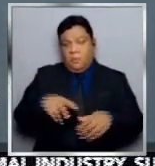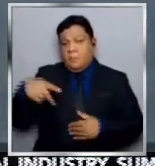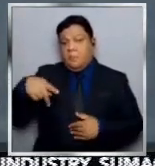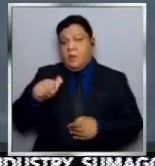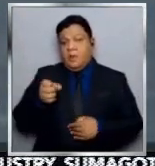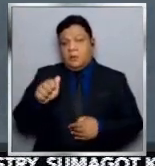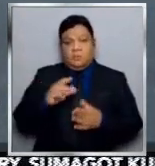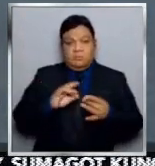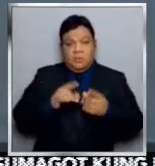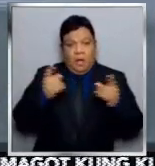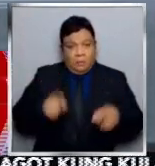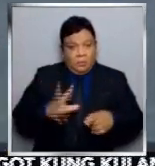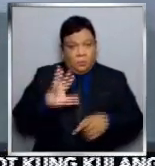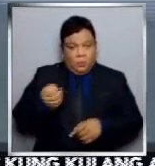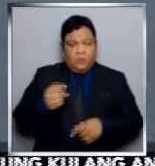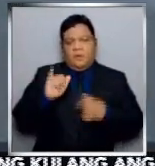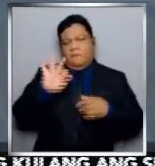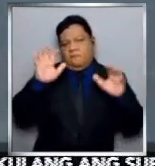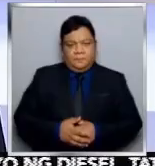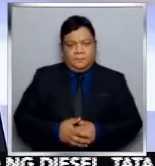na thunderstorm.